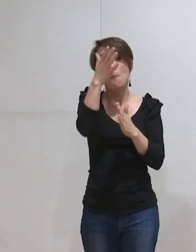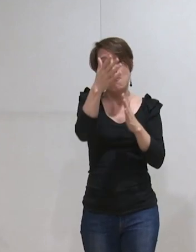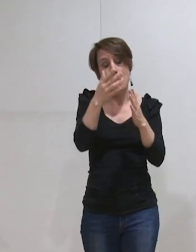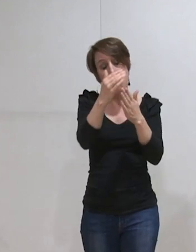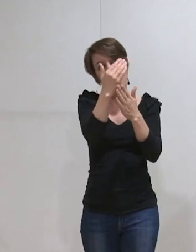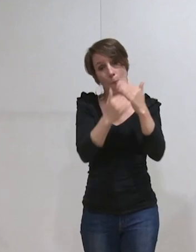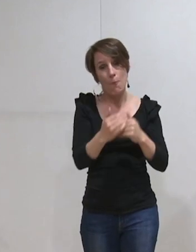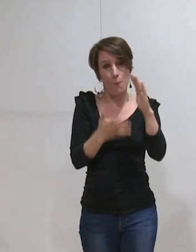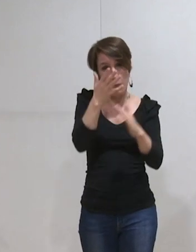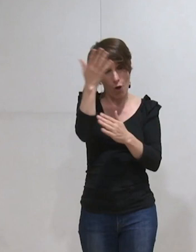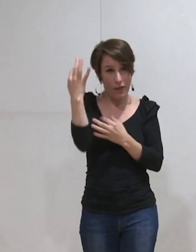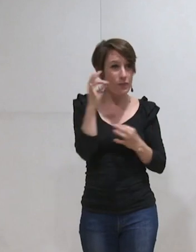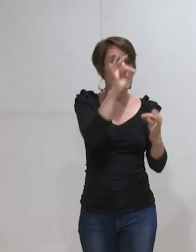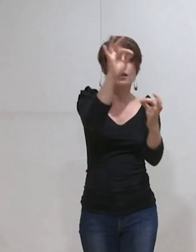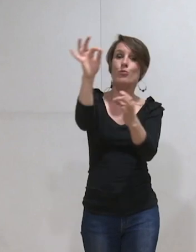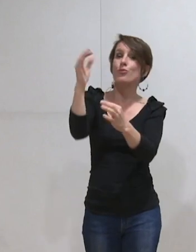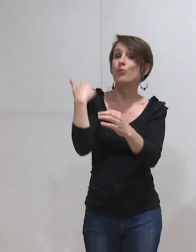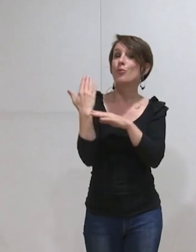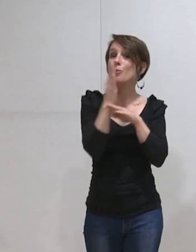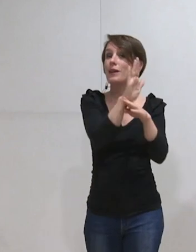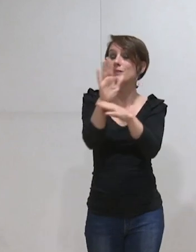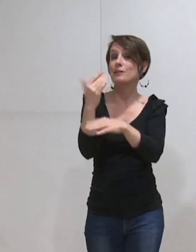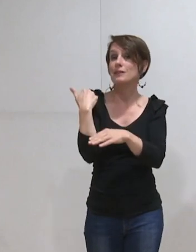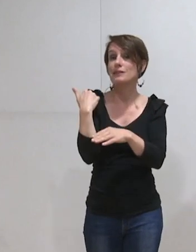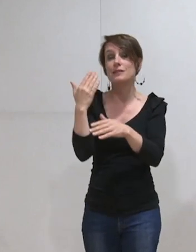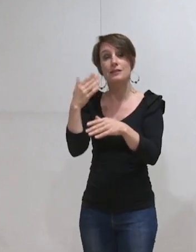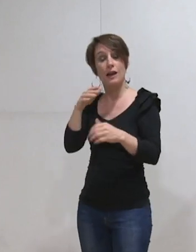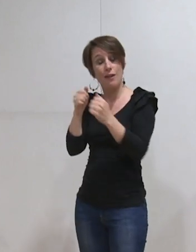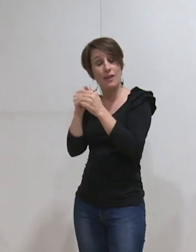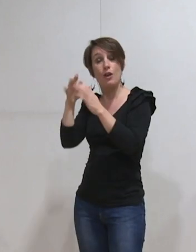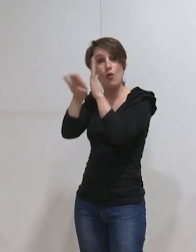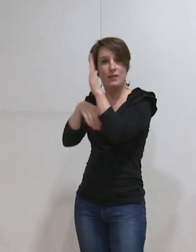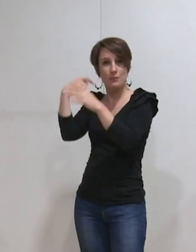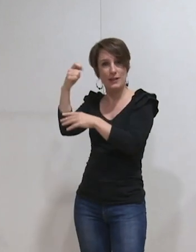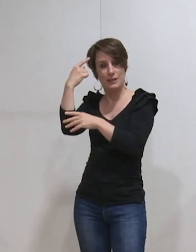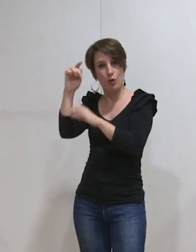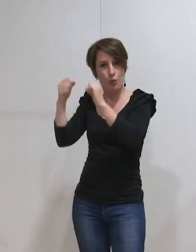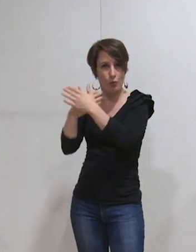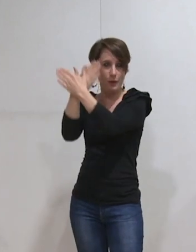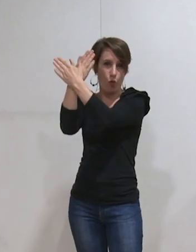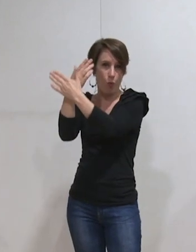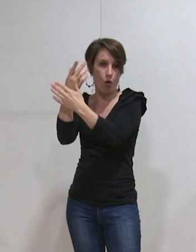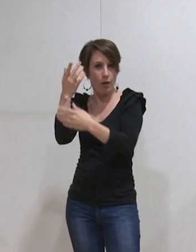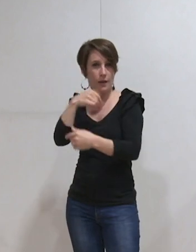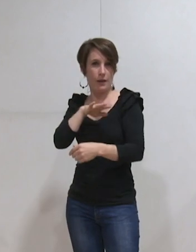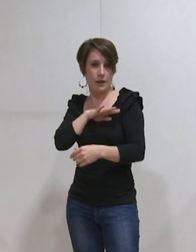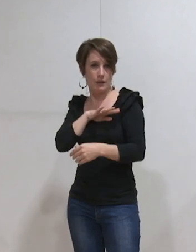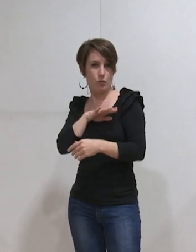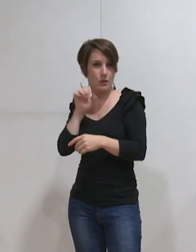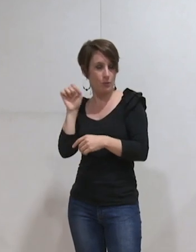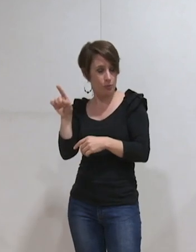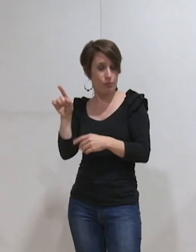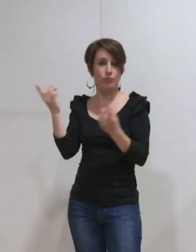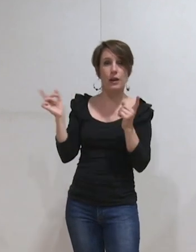par class upfast et Fabrice hugelet vice-président de la métropole en charge de l'économie et qui prévoit notamment de redynamiser l'activité en